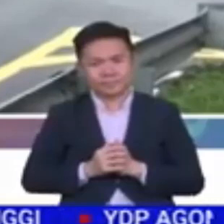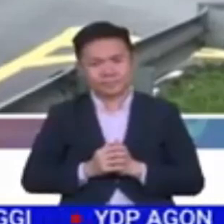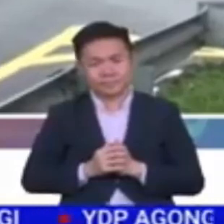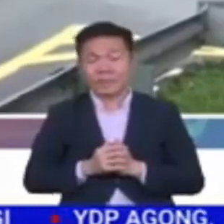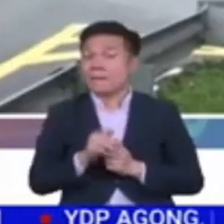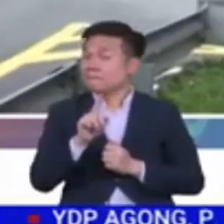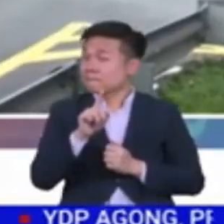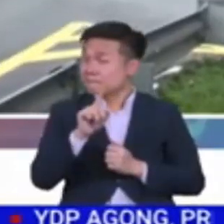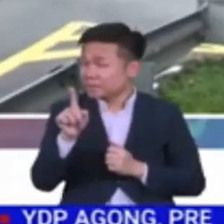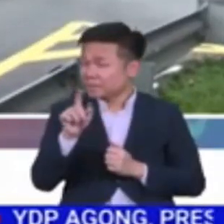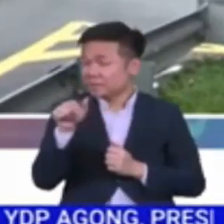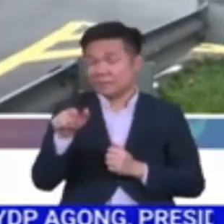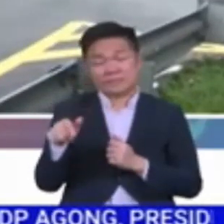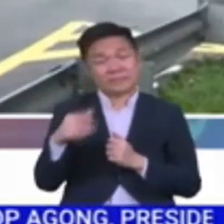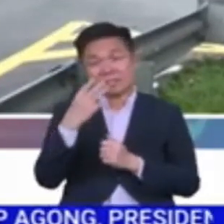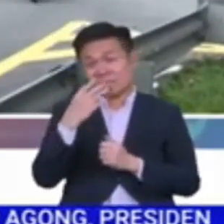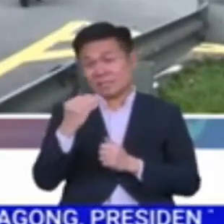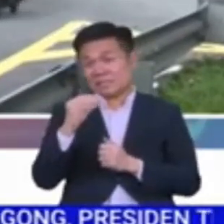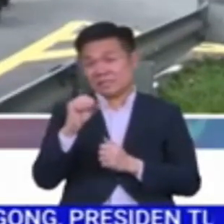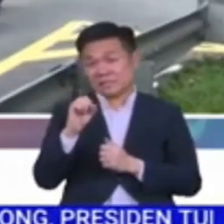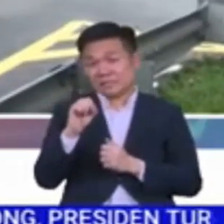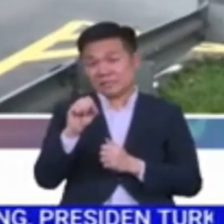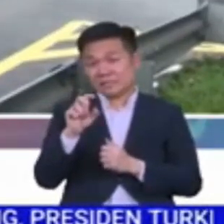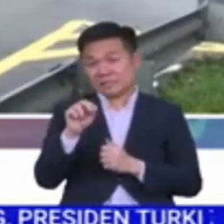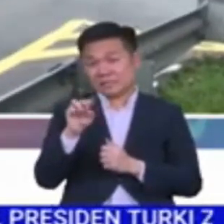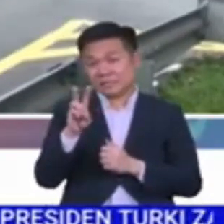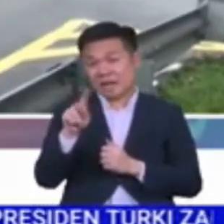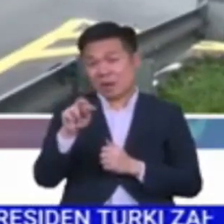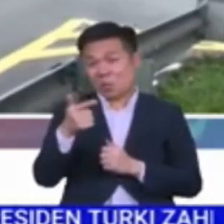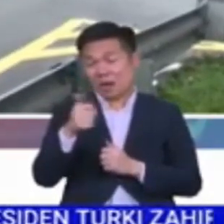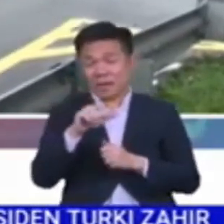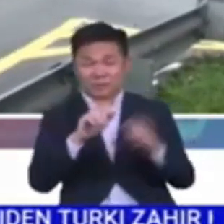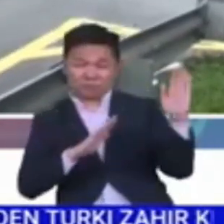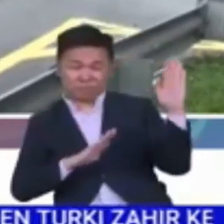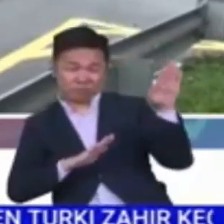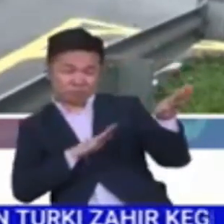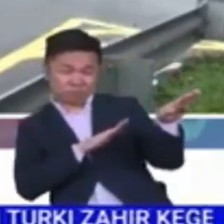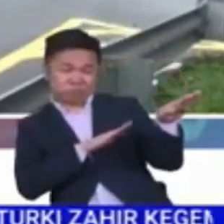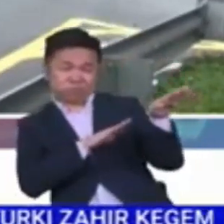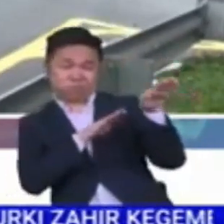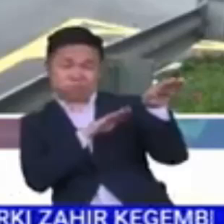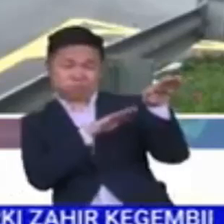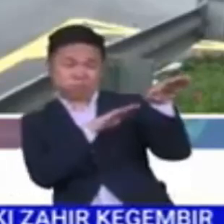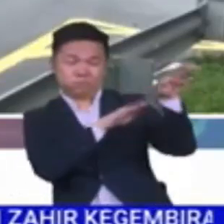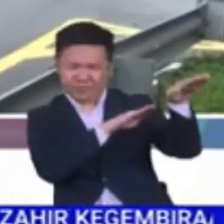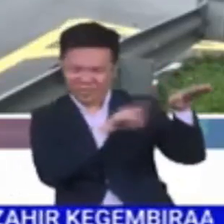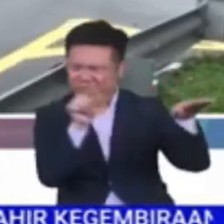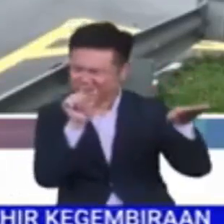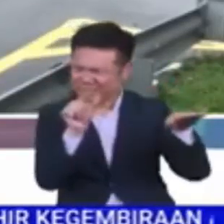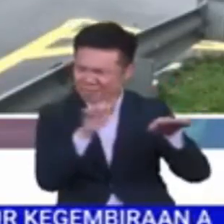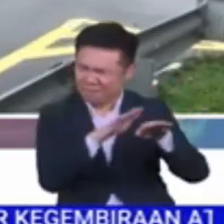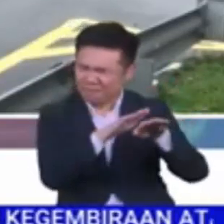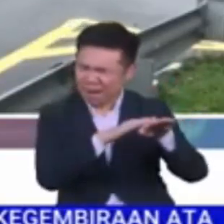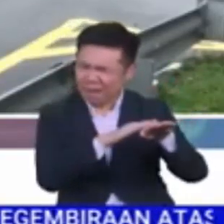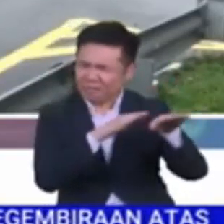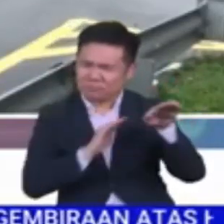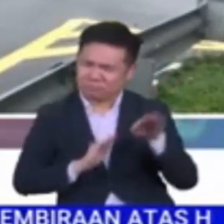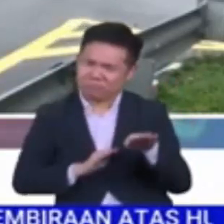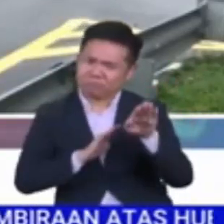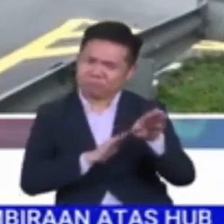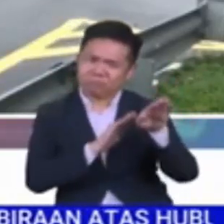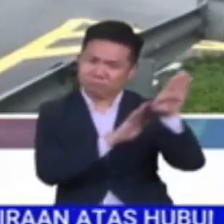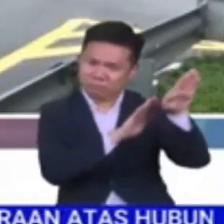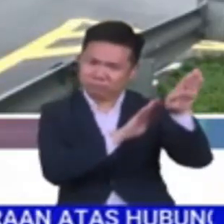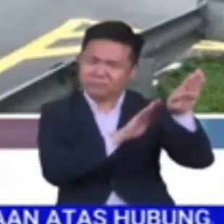di Senawang mendaki bukit nak menghala ke PD, terdapat pertambahan kenderaan. Memang di situ ada slow moving, tapi walau macam mana pun masih